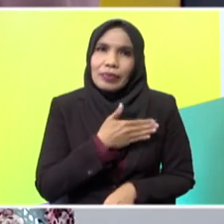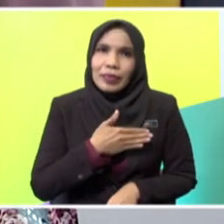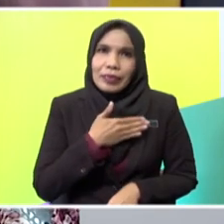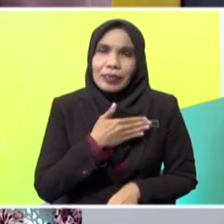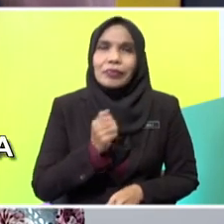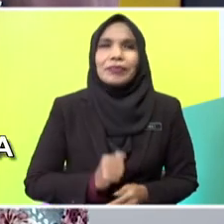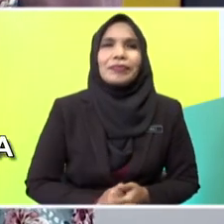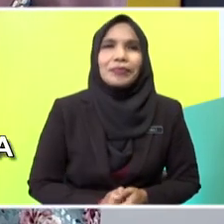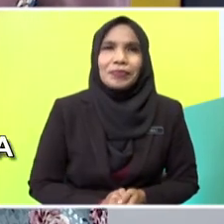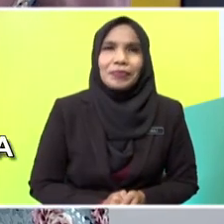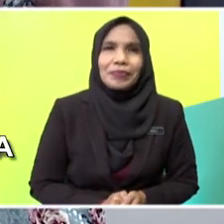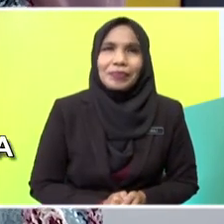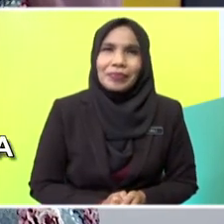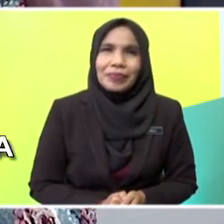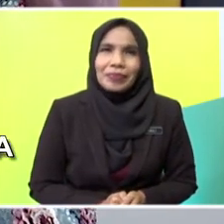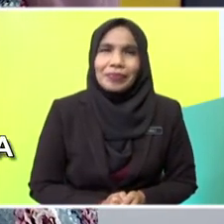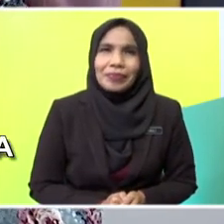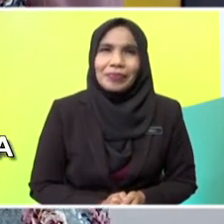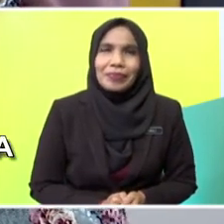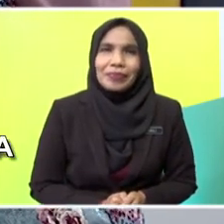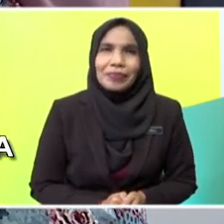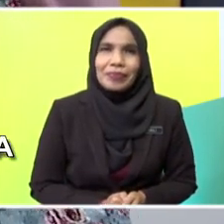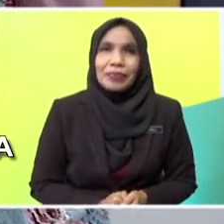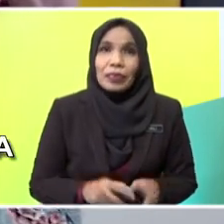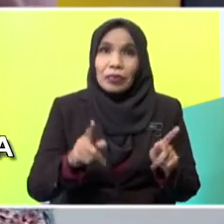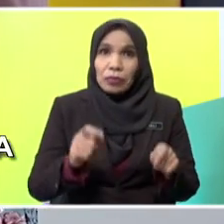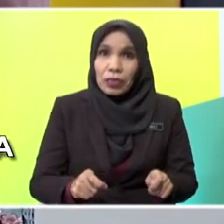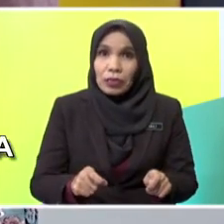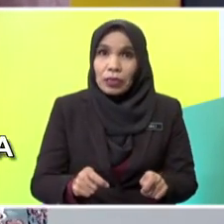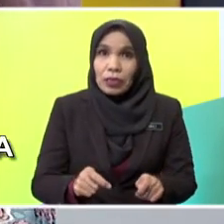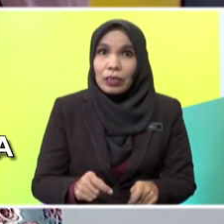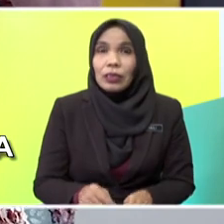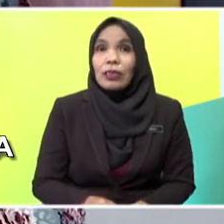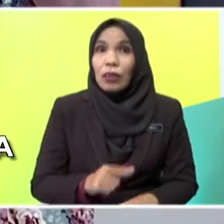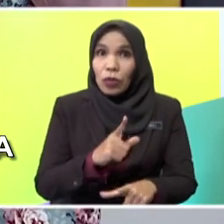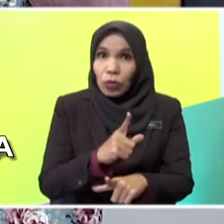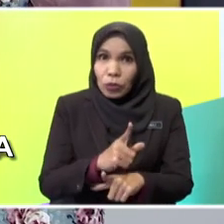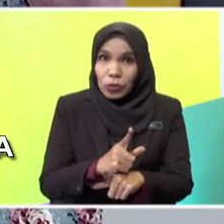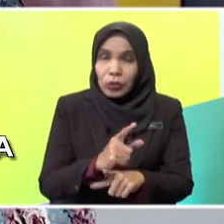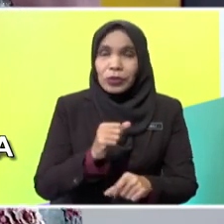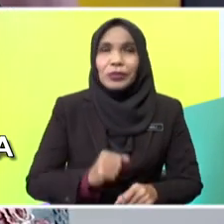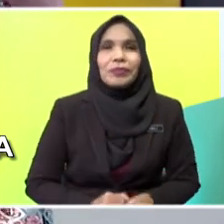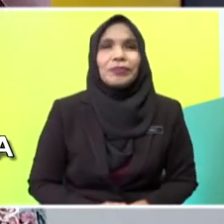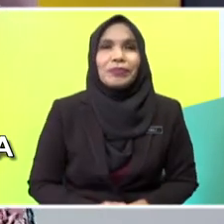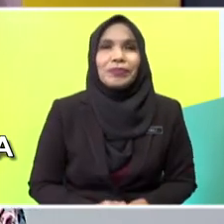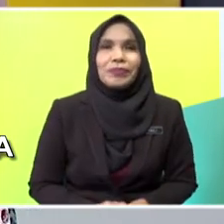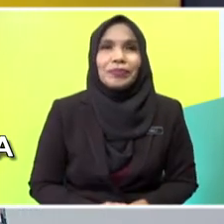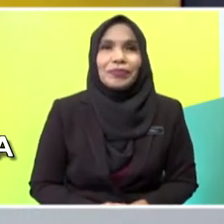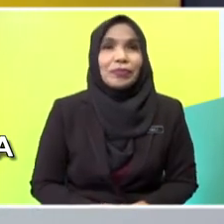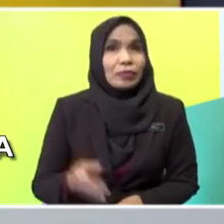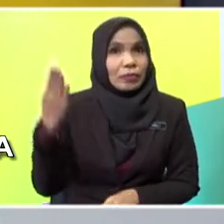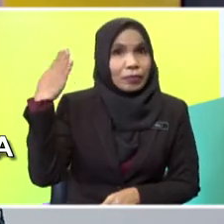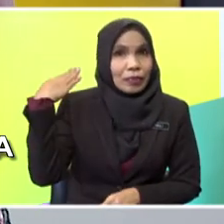biasalah. Pastikan dalam keadaannya lurus. Ni satu kuning ni. Pastikan ini. Belakang ni pun